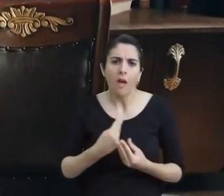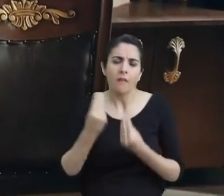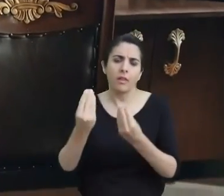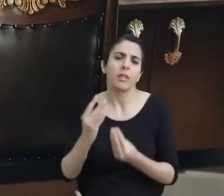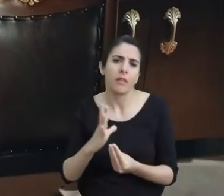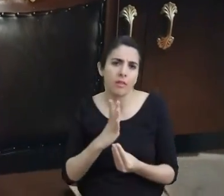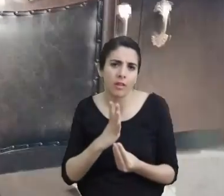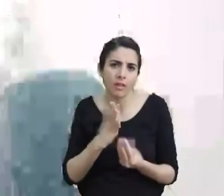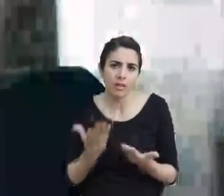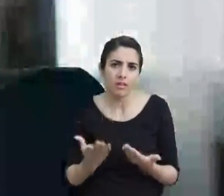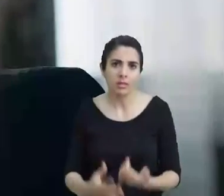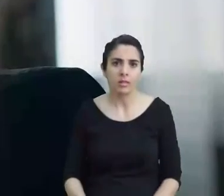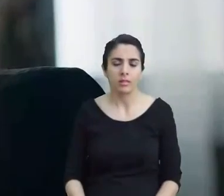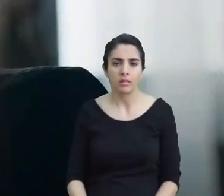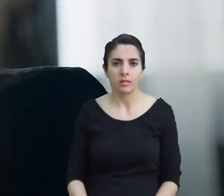yine sizde olacaktı.